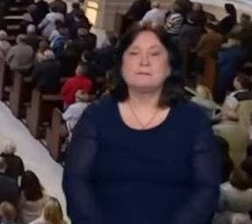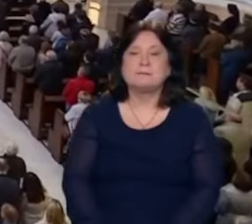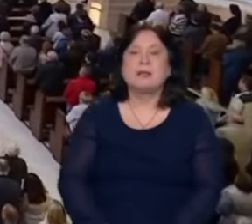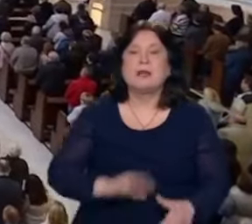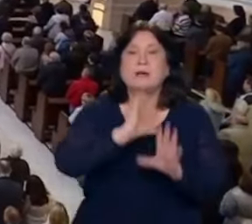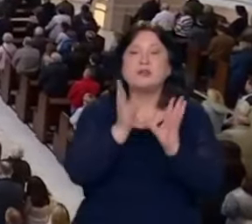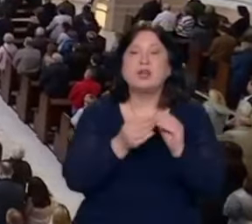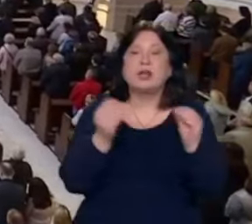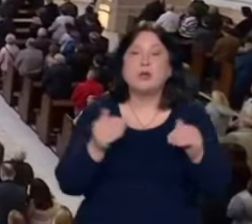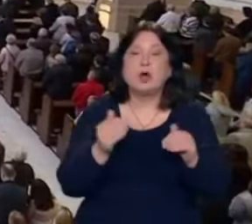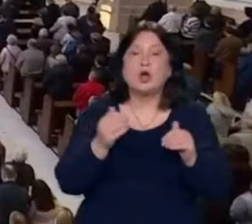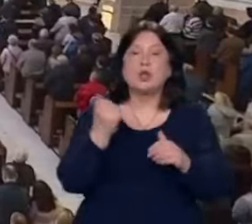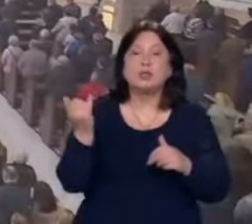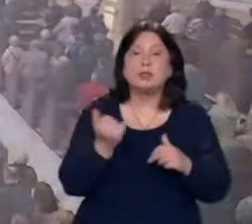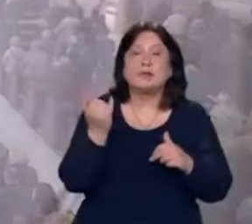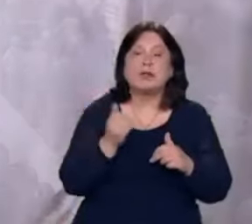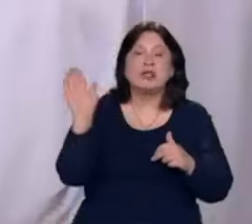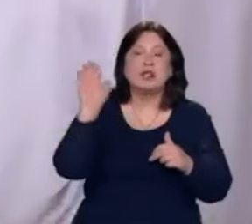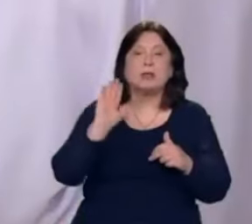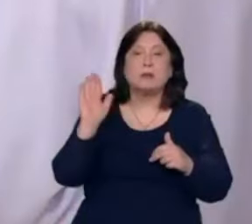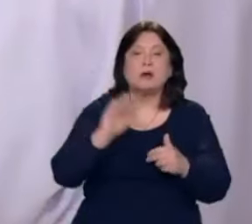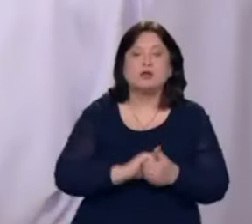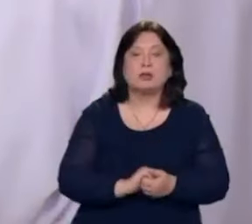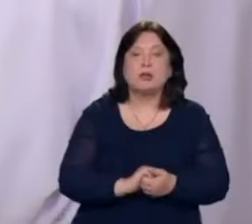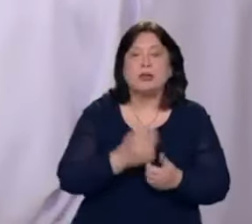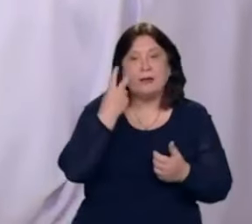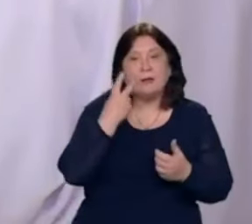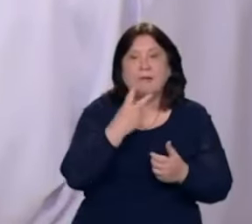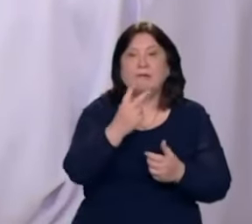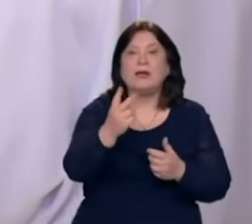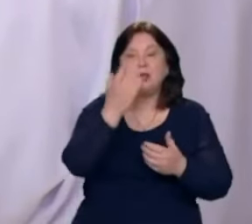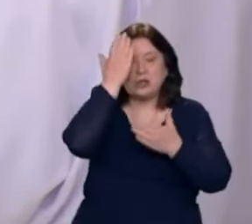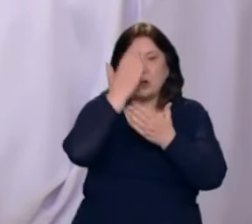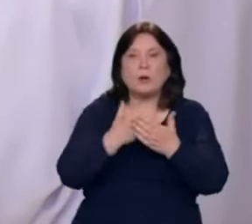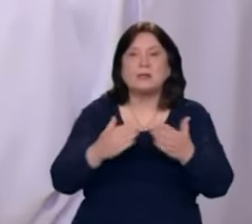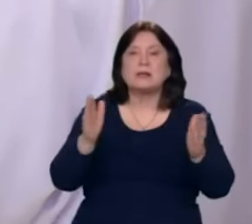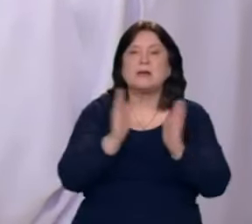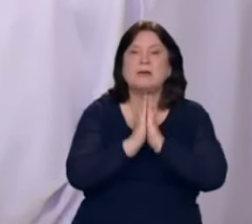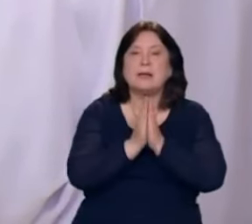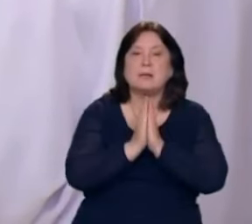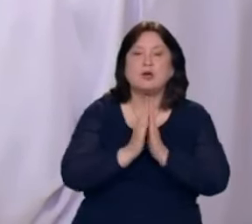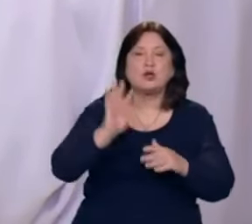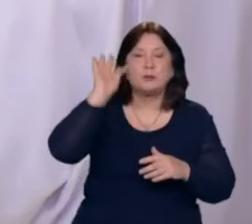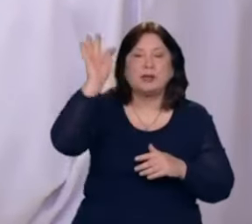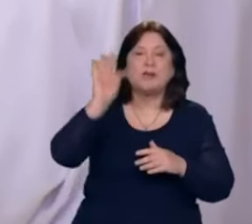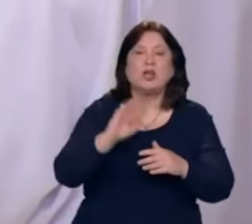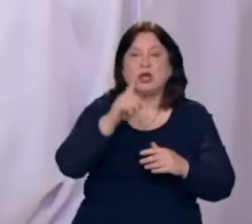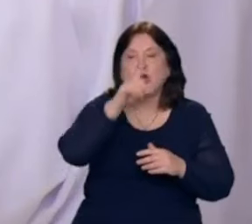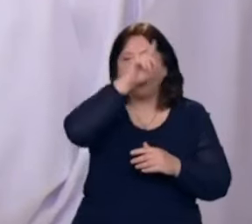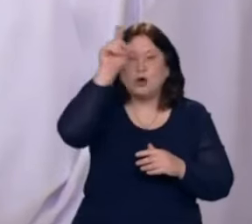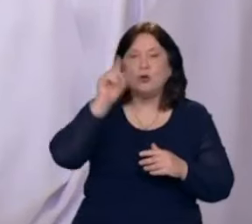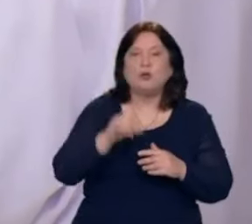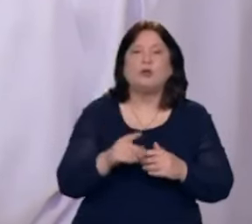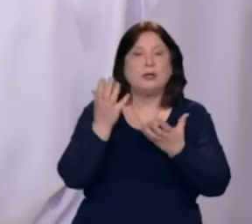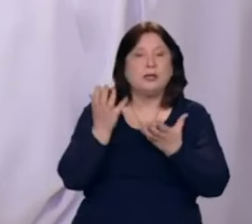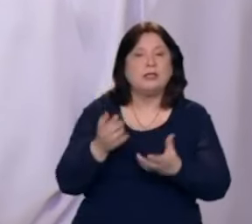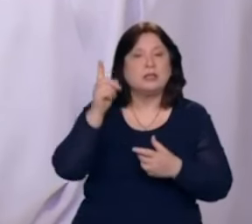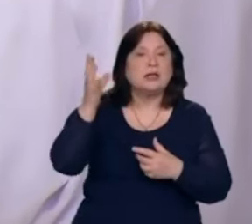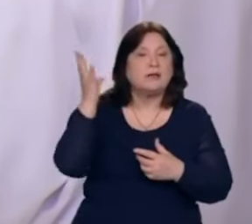Wszechmogący wieczny Boże wejrzyj łaskawie na prośby twojego ludu i racz je